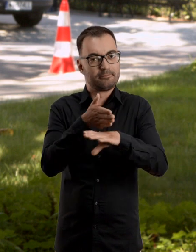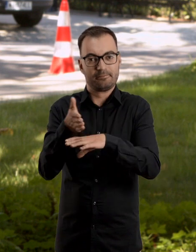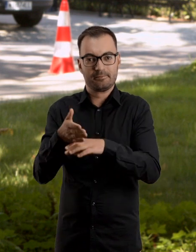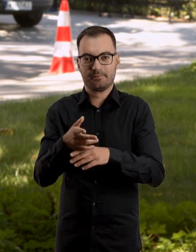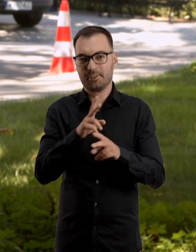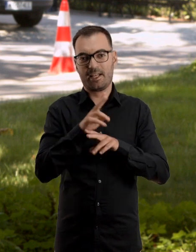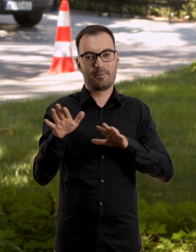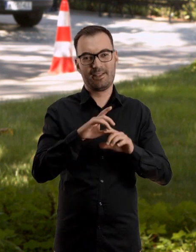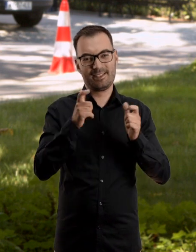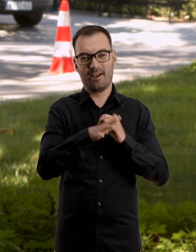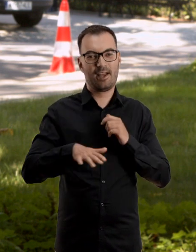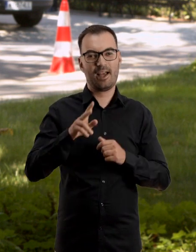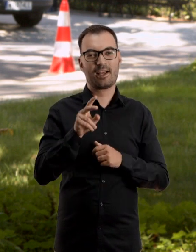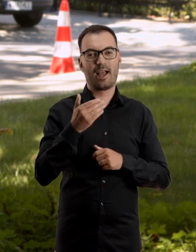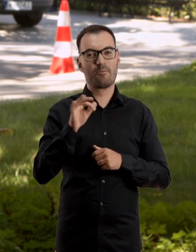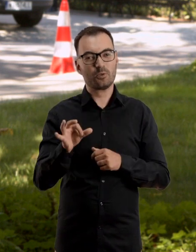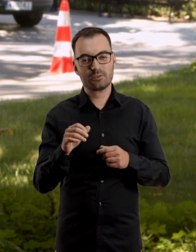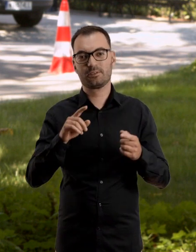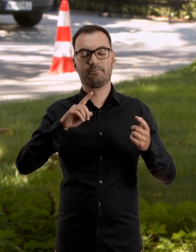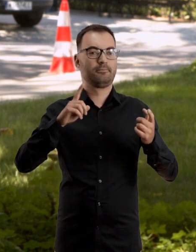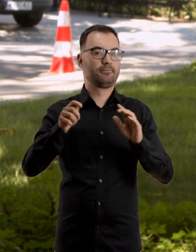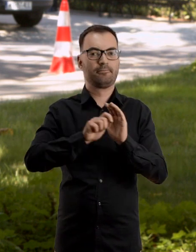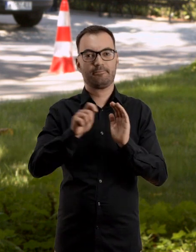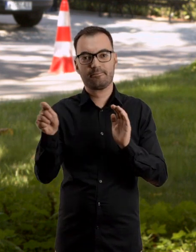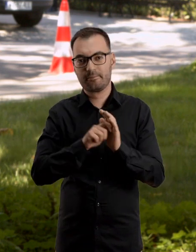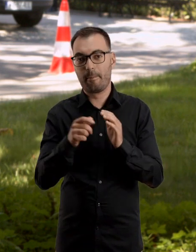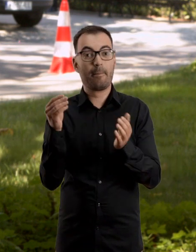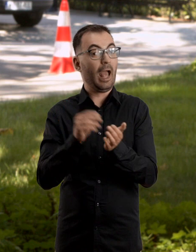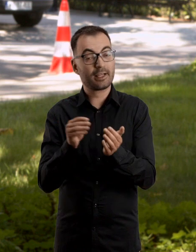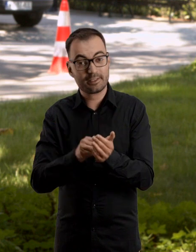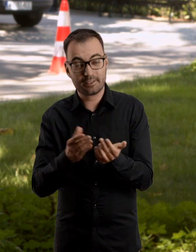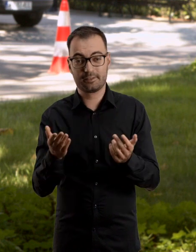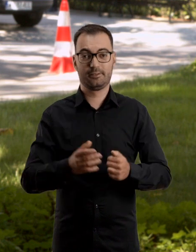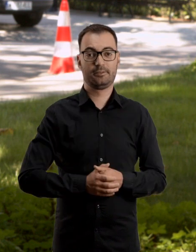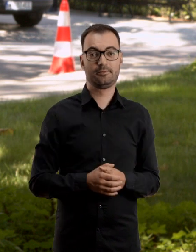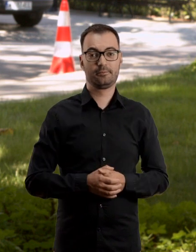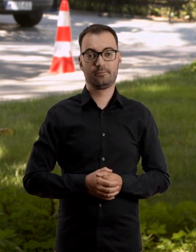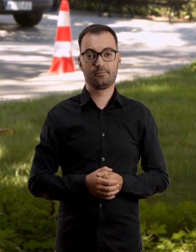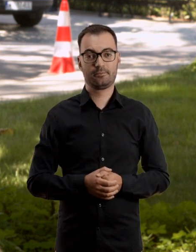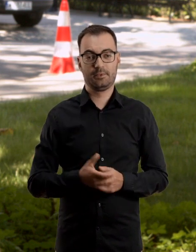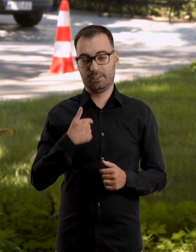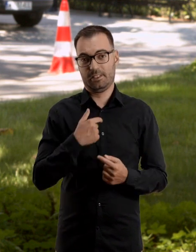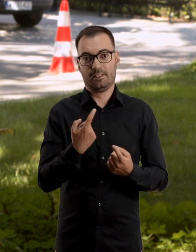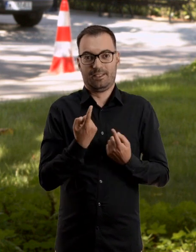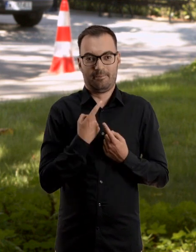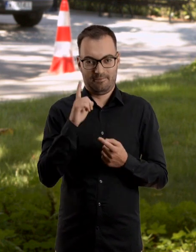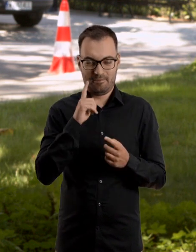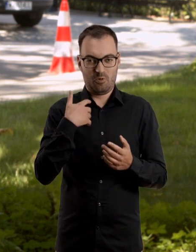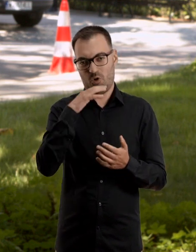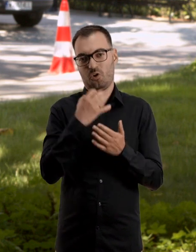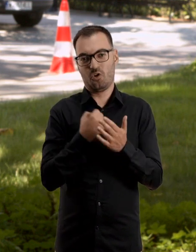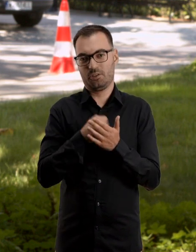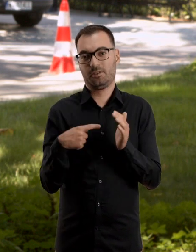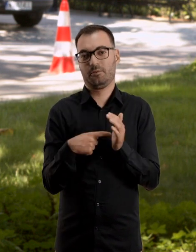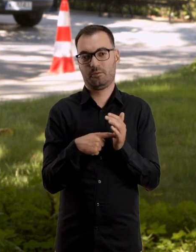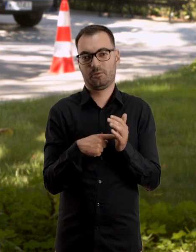w dowolne miejsce na kampusie, dojechać na praktyki. Sam miałem przyjemność